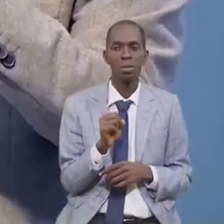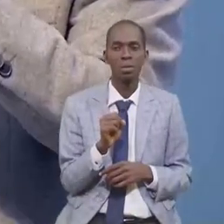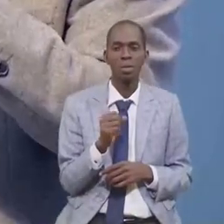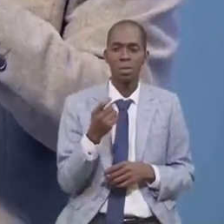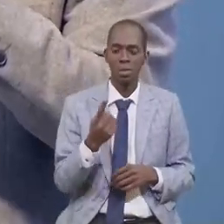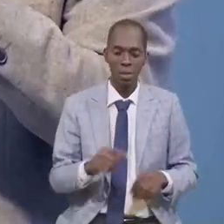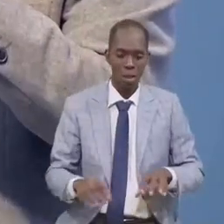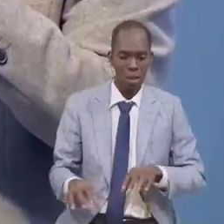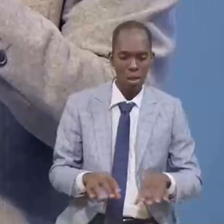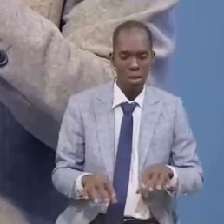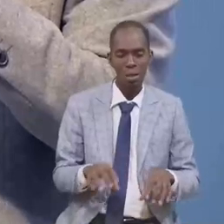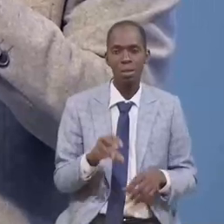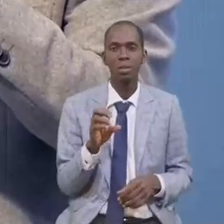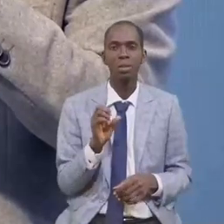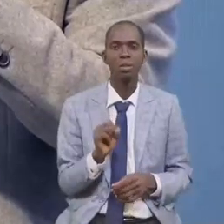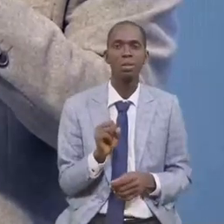les actes et actions,